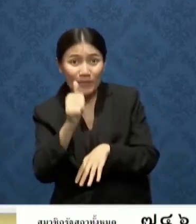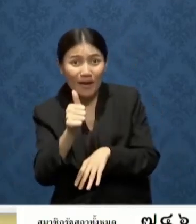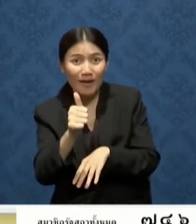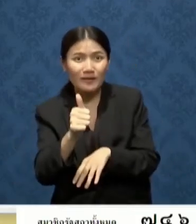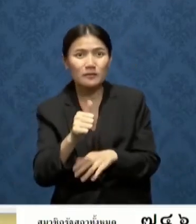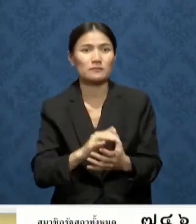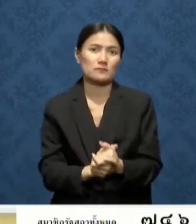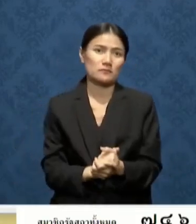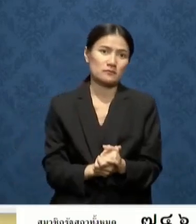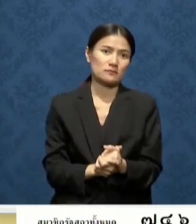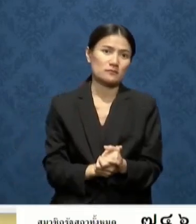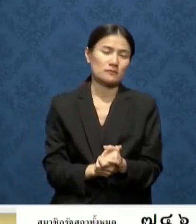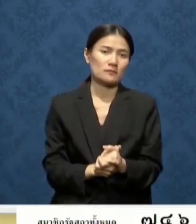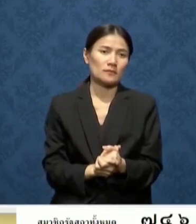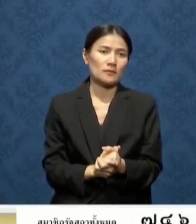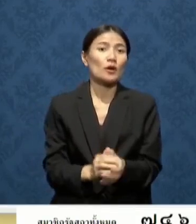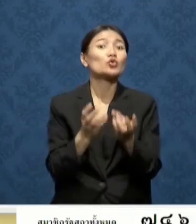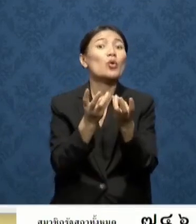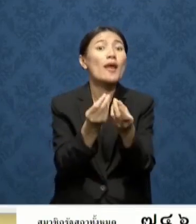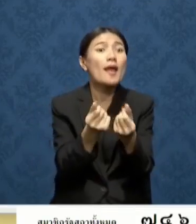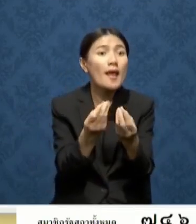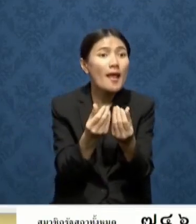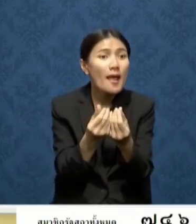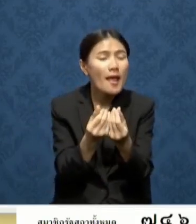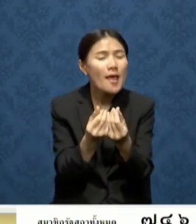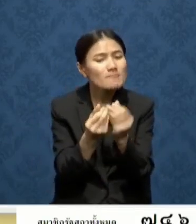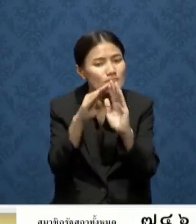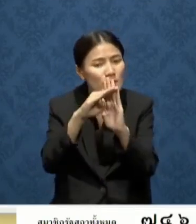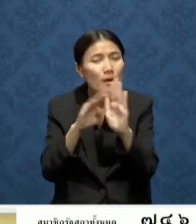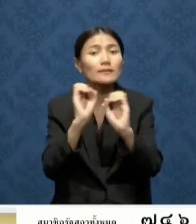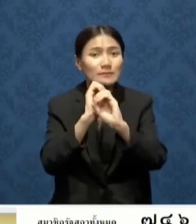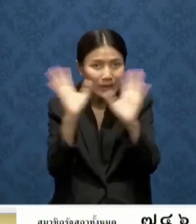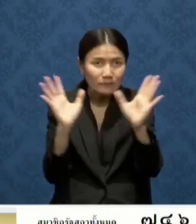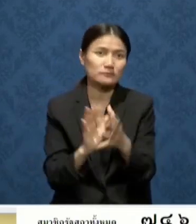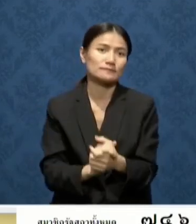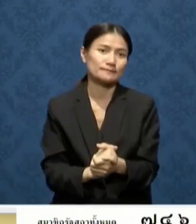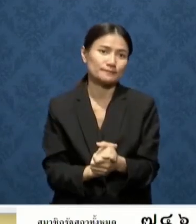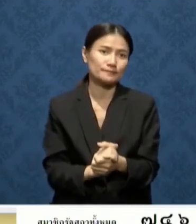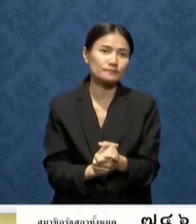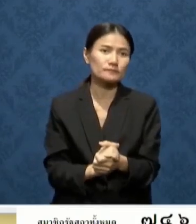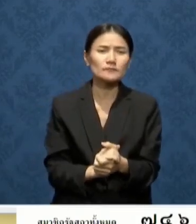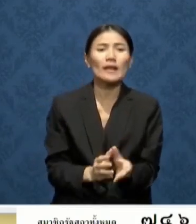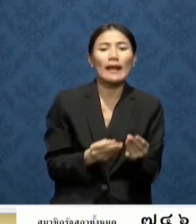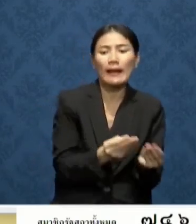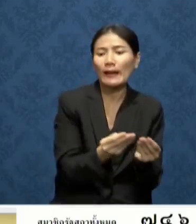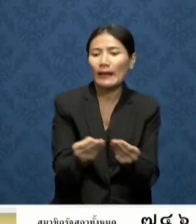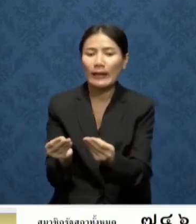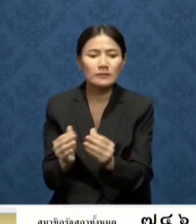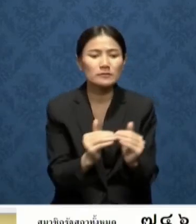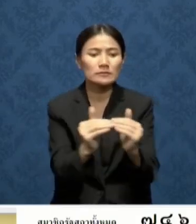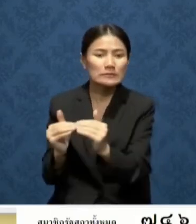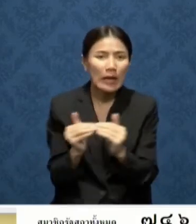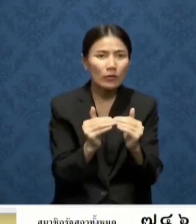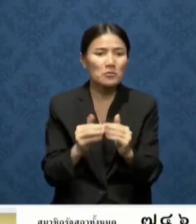โครงสรางที่กำหนดตัเลขอย่างมีฐานคิดโครงสรางทให้ความเปทำกบทกฝ่าย ไม่ต้องพ่งการเจราจาแบบซ่อนมีด